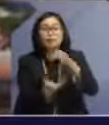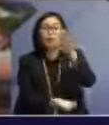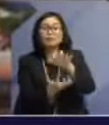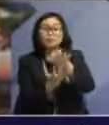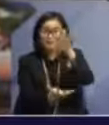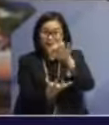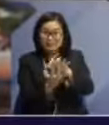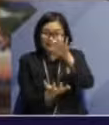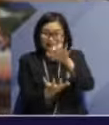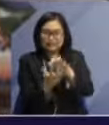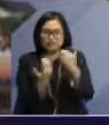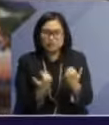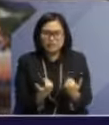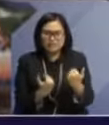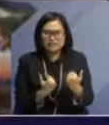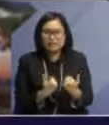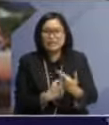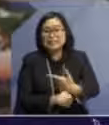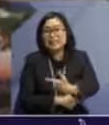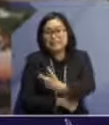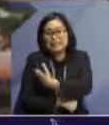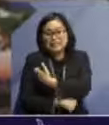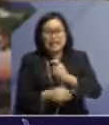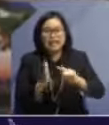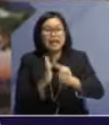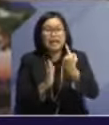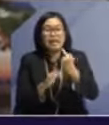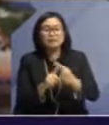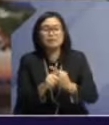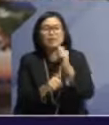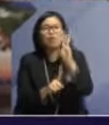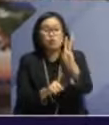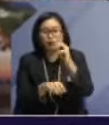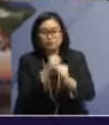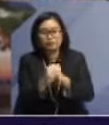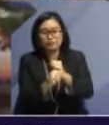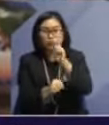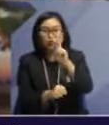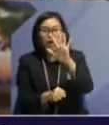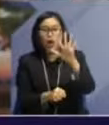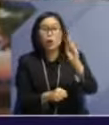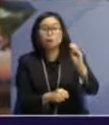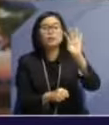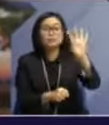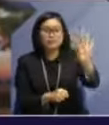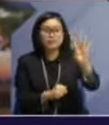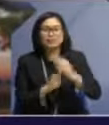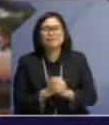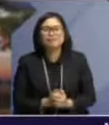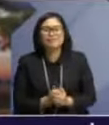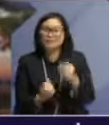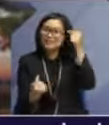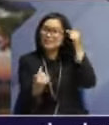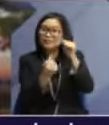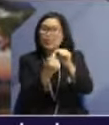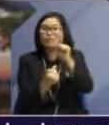อยู่ในระยะที่2จะทำการฉีดตั้งแต่เดือนมิถุนายนถึงธันวาคม2564มีกลุ่มเป้าหมายนะคะ